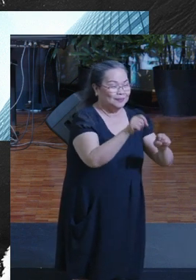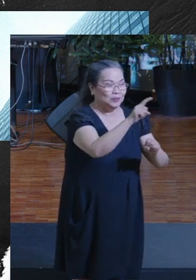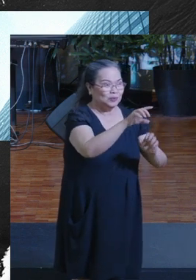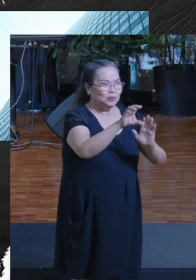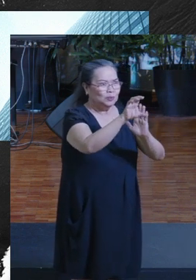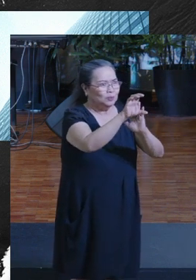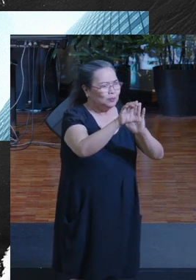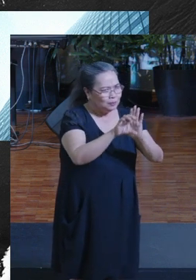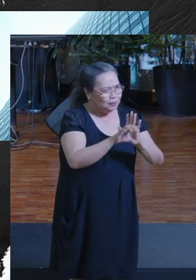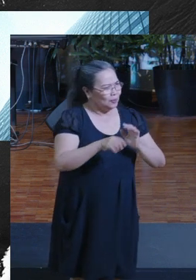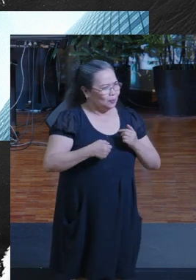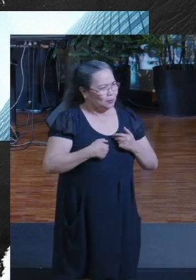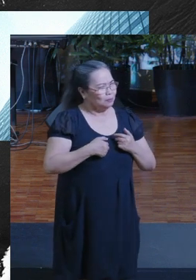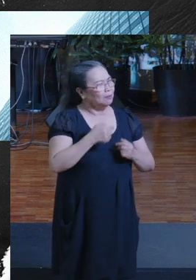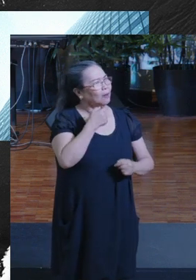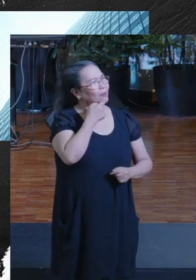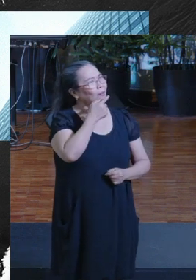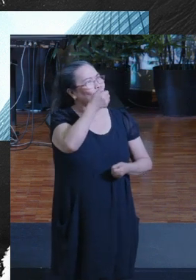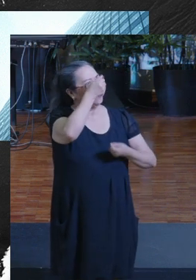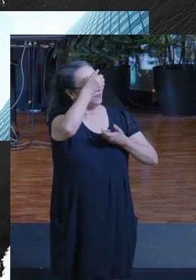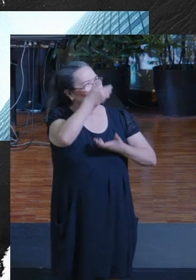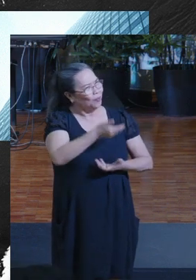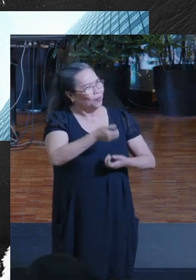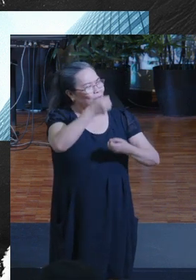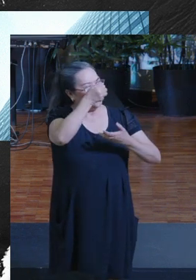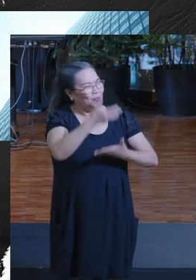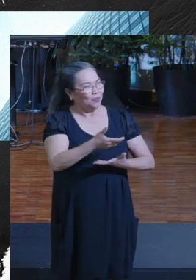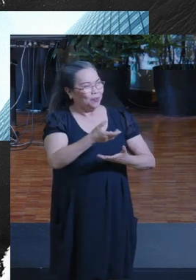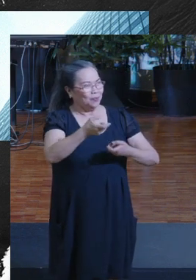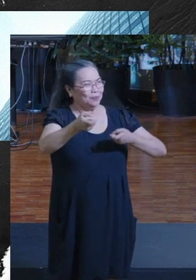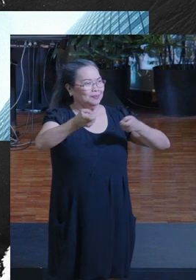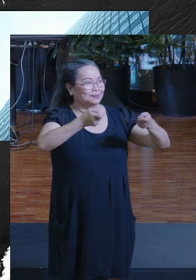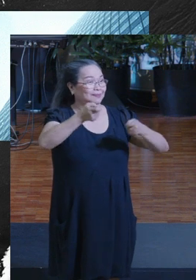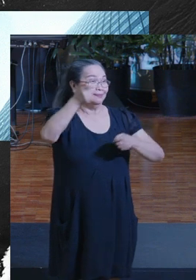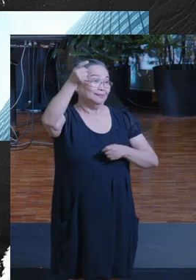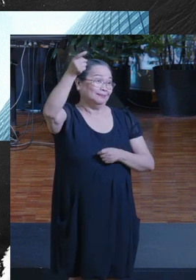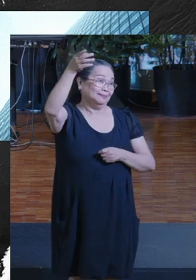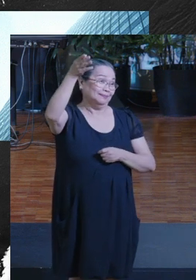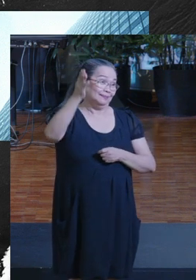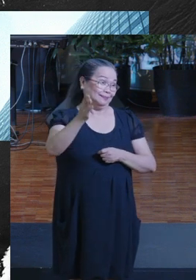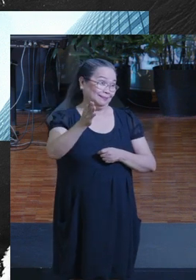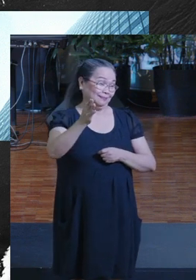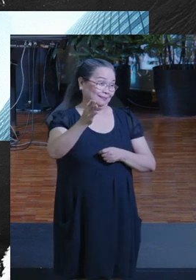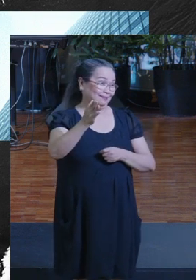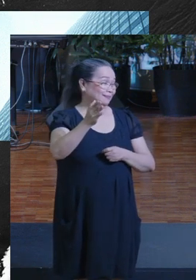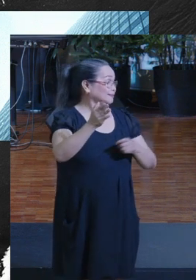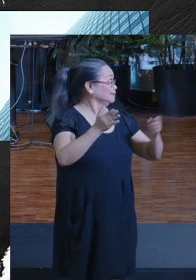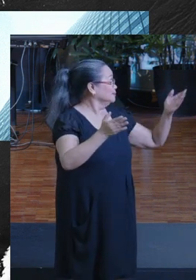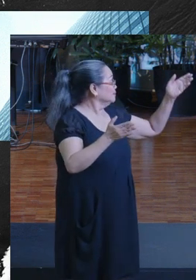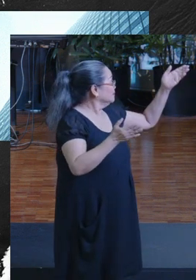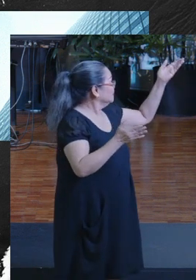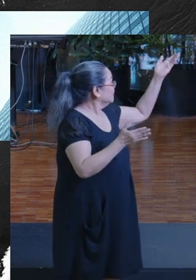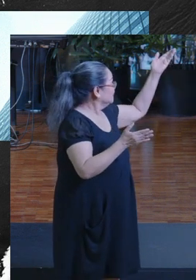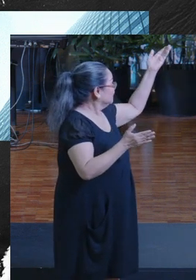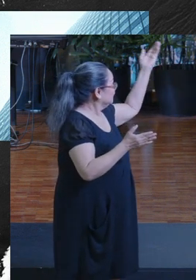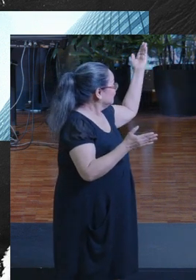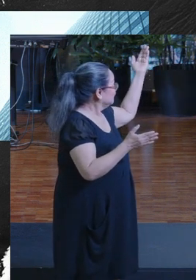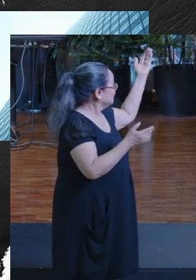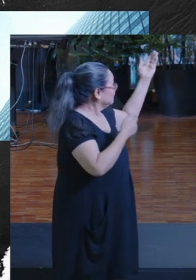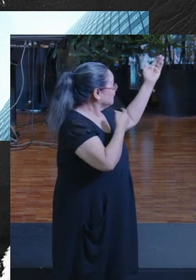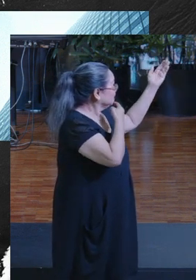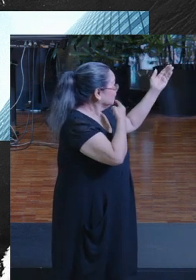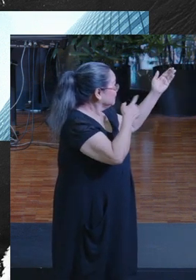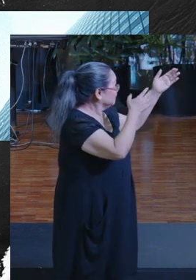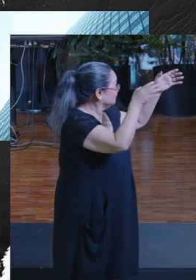law sapagkat sila ay napapailalim sa pamamahala ng Diyos mismo. Sila ay isang theocracy.